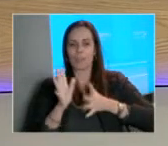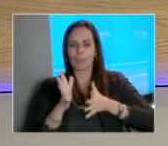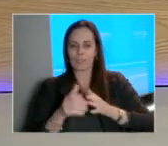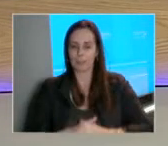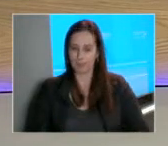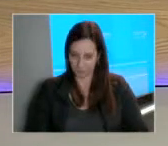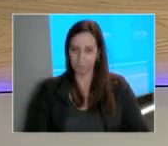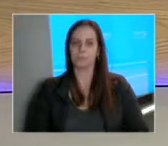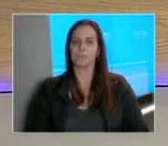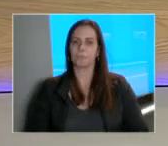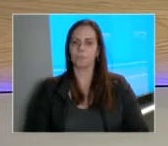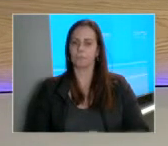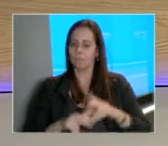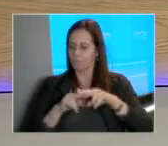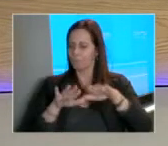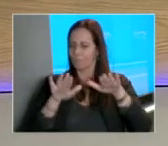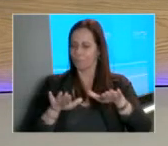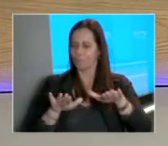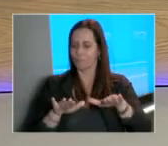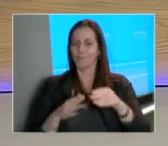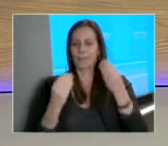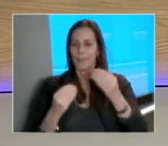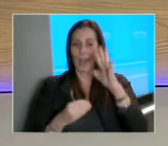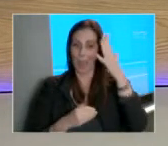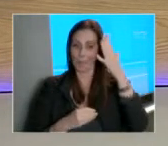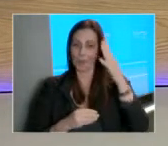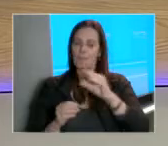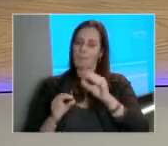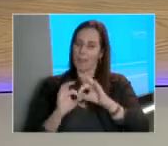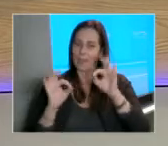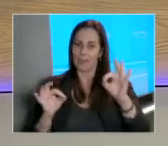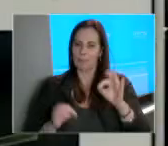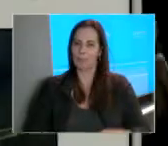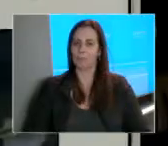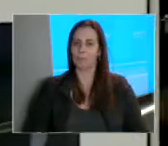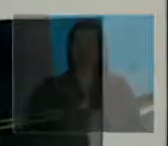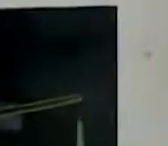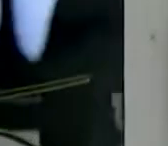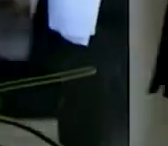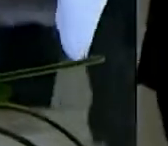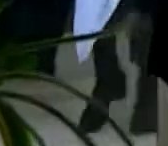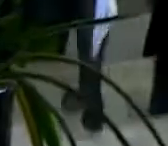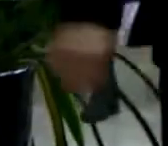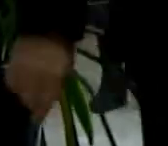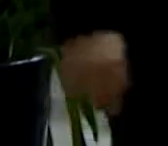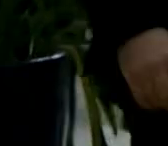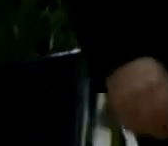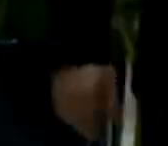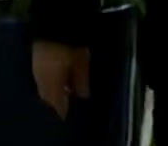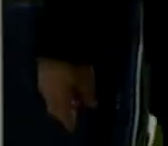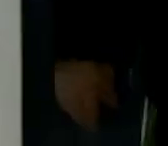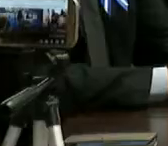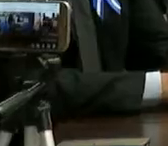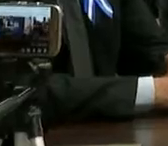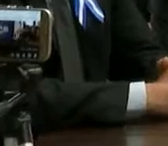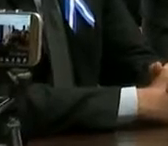התרגום לשפת הסימנים. לא כדאי לכם לזוז, משכן לילה יום חמישי, מעברון ומתחילים. חוזר